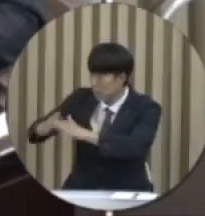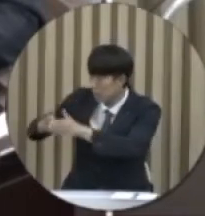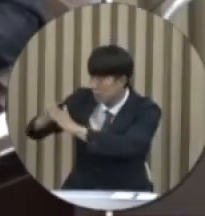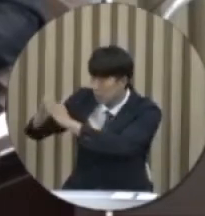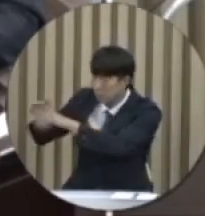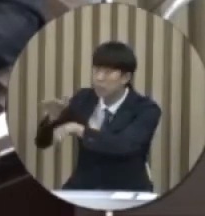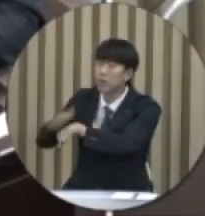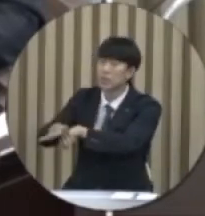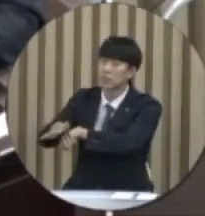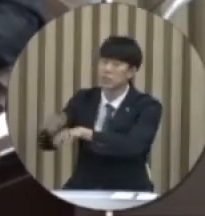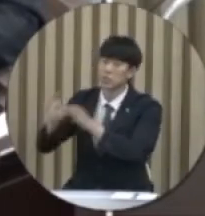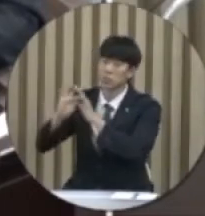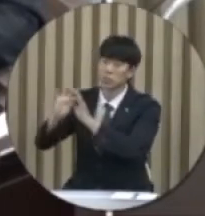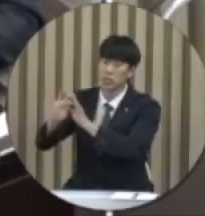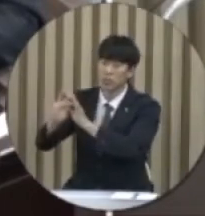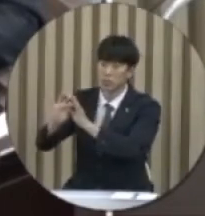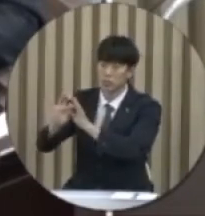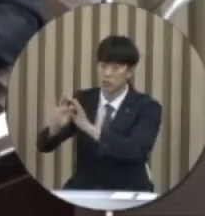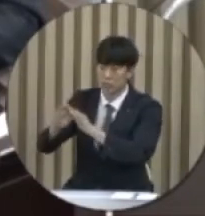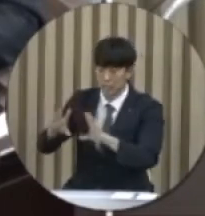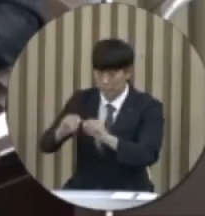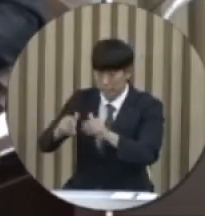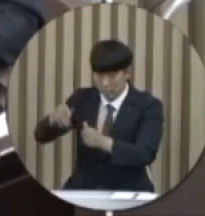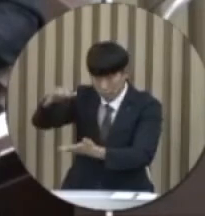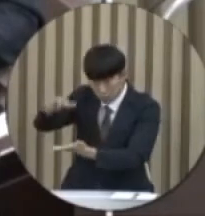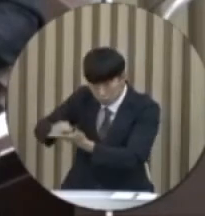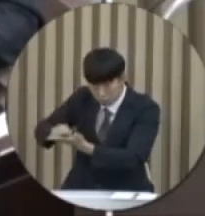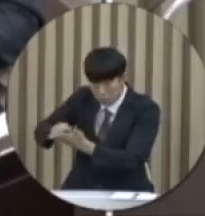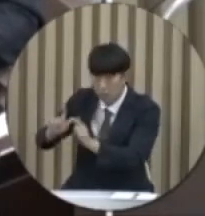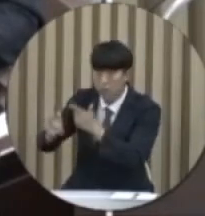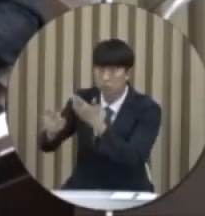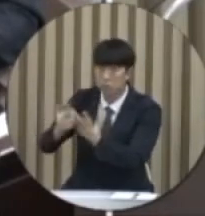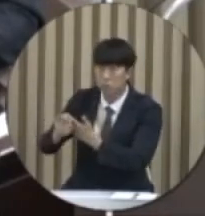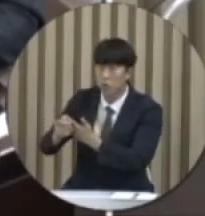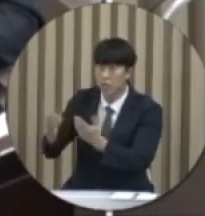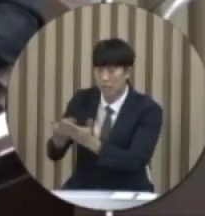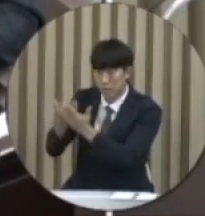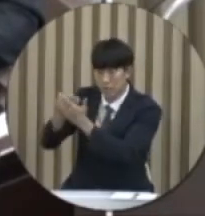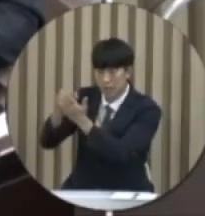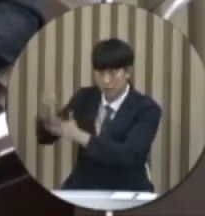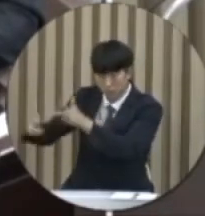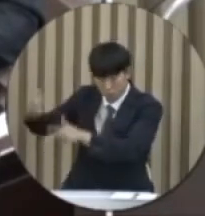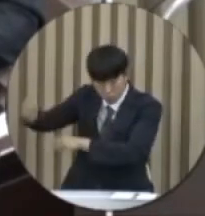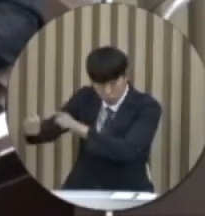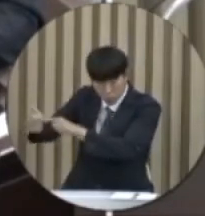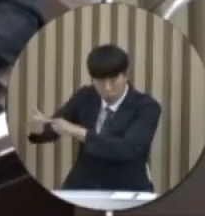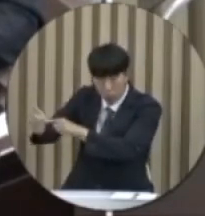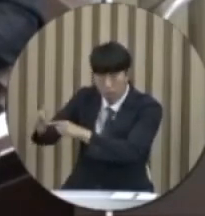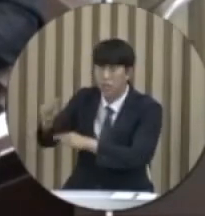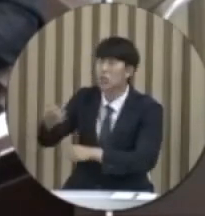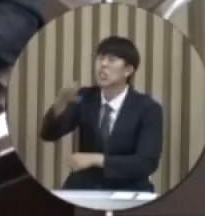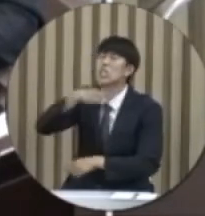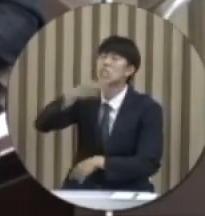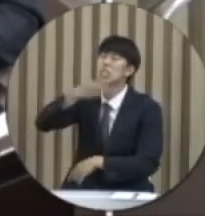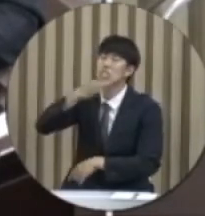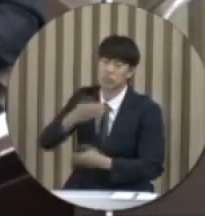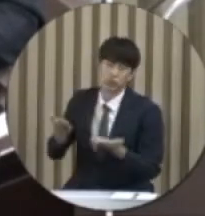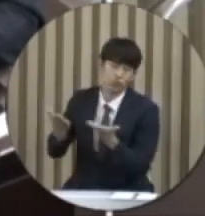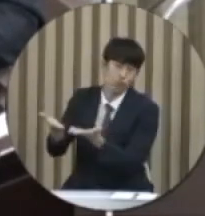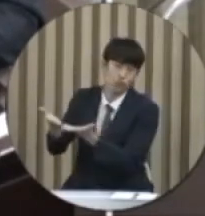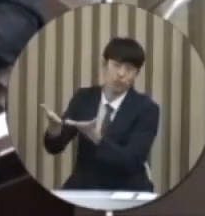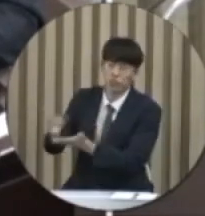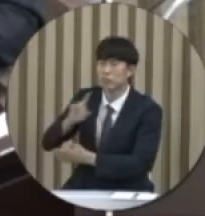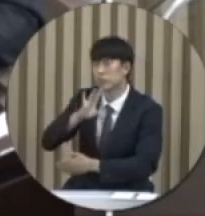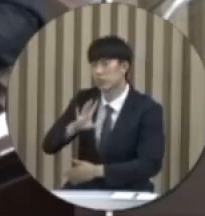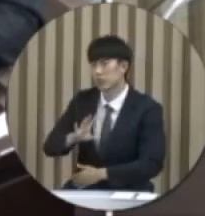통해서 토지주가 됐든 개발 허가 업자가 됐든 그분들의 이익을 만들어주는 형태로 진행되어 있습니다.